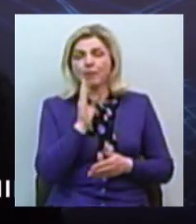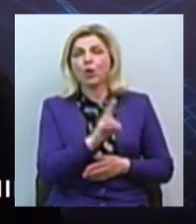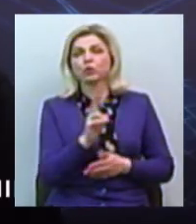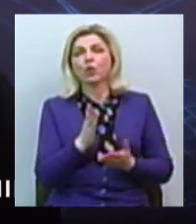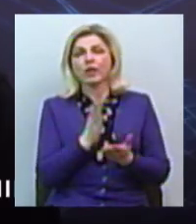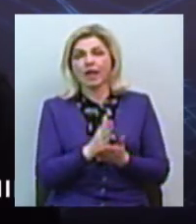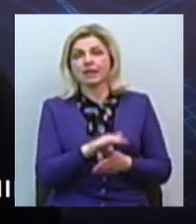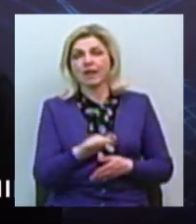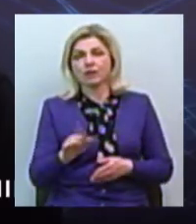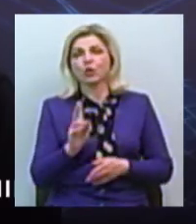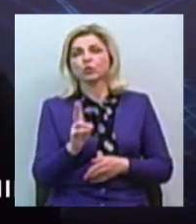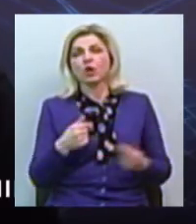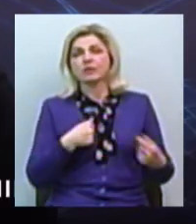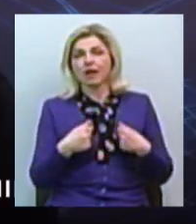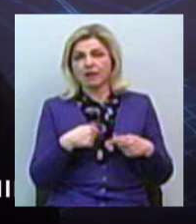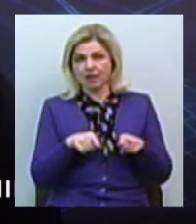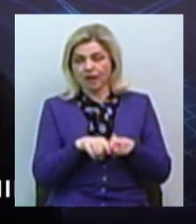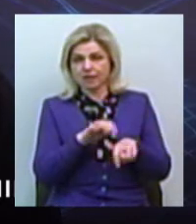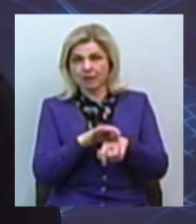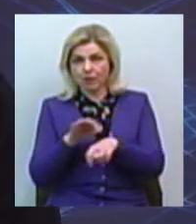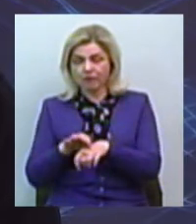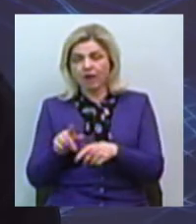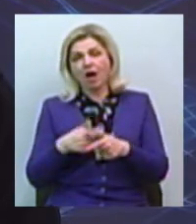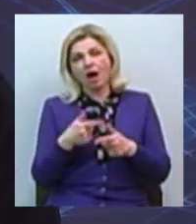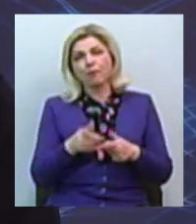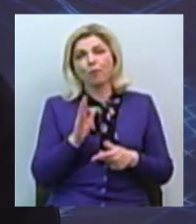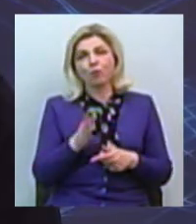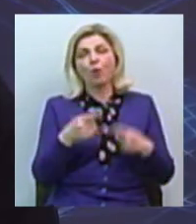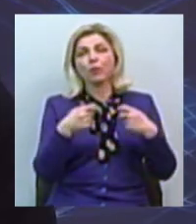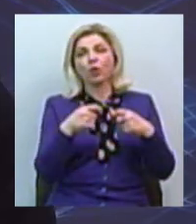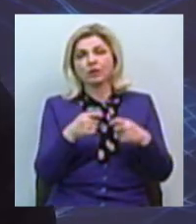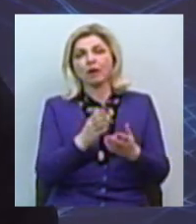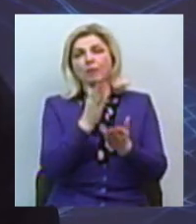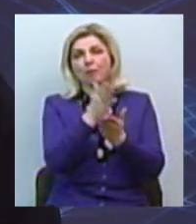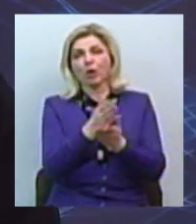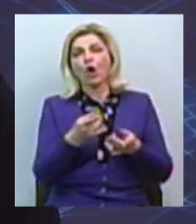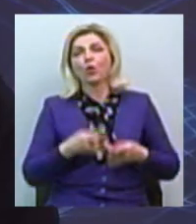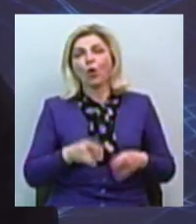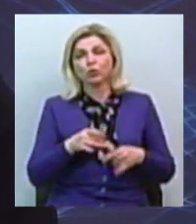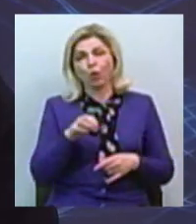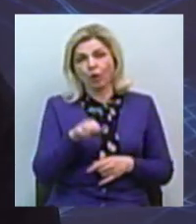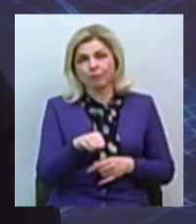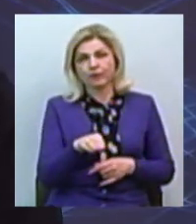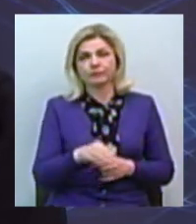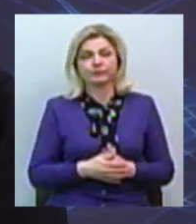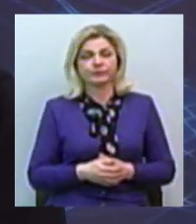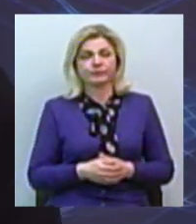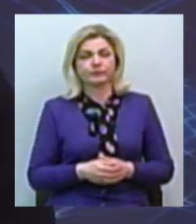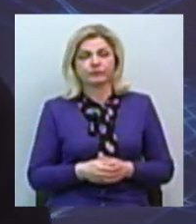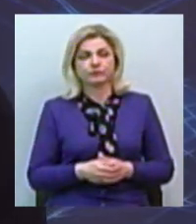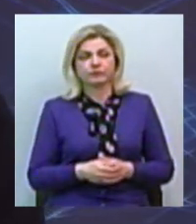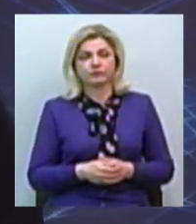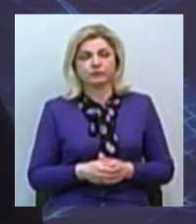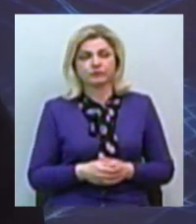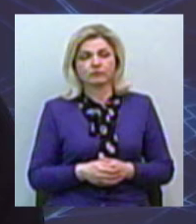страждають, наприклад, такими розладами. Або це буде продаж безпосередньо до пологових будинків, що є